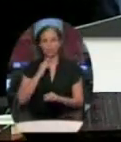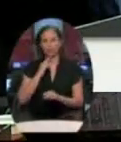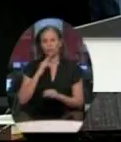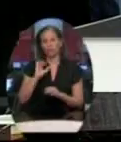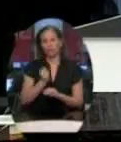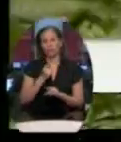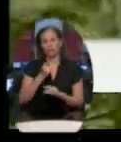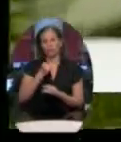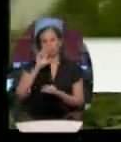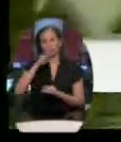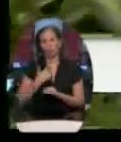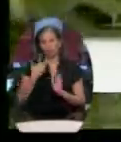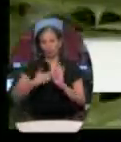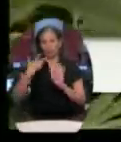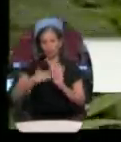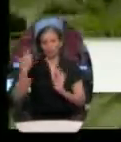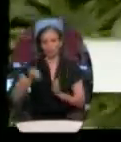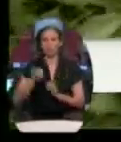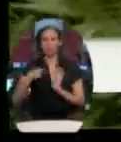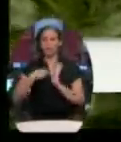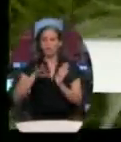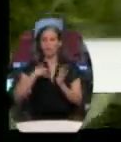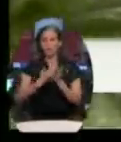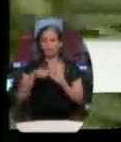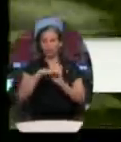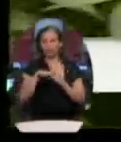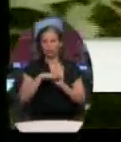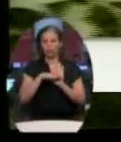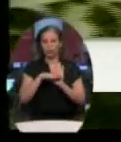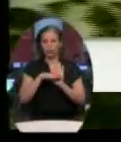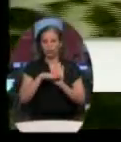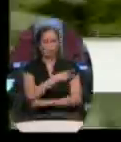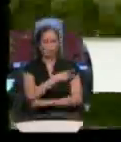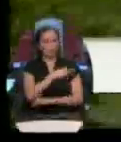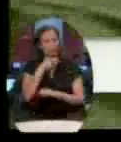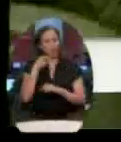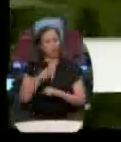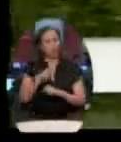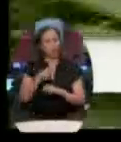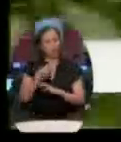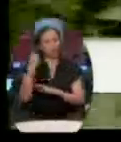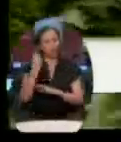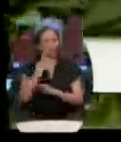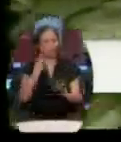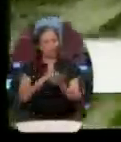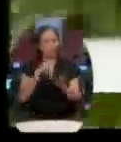במשך 3 פעמים. לפי הצעת החוק, המשטרה תאכוף את עבירת השימוש בקנסות של